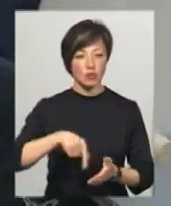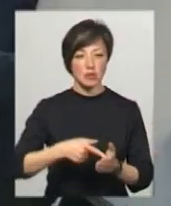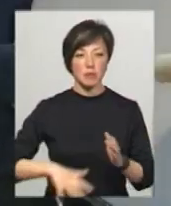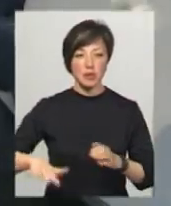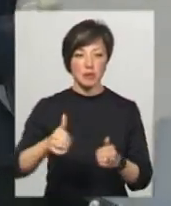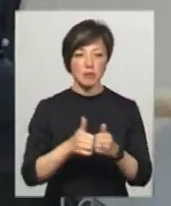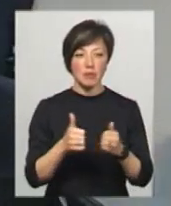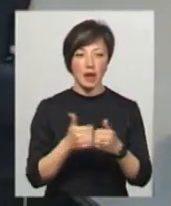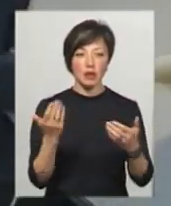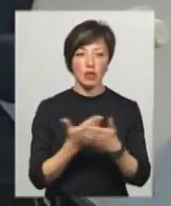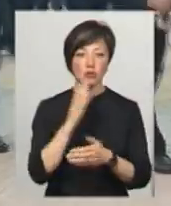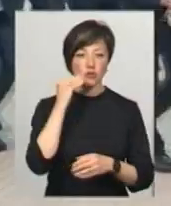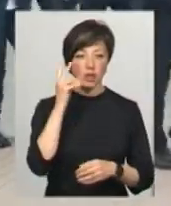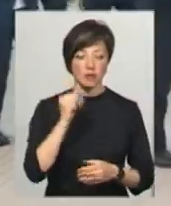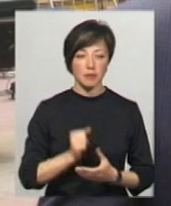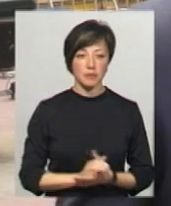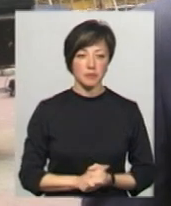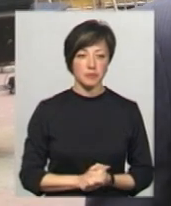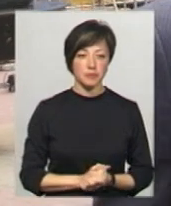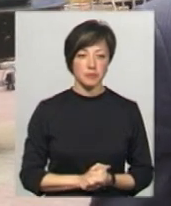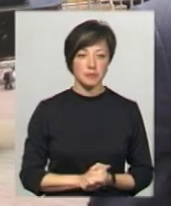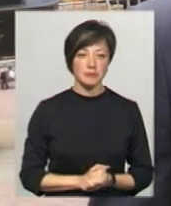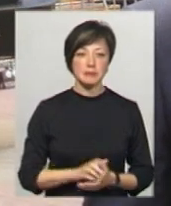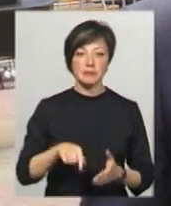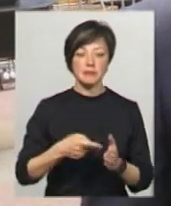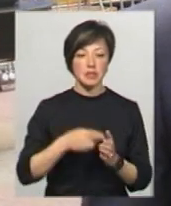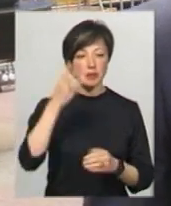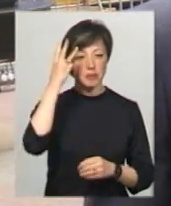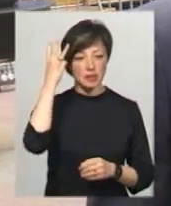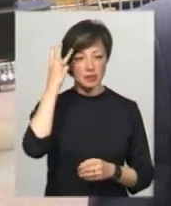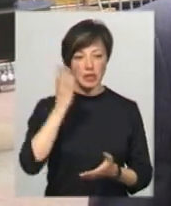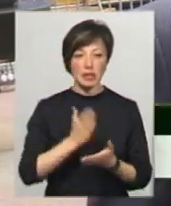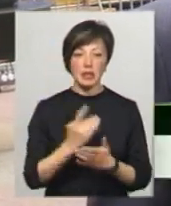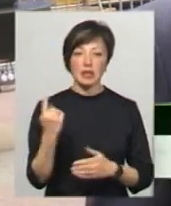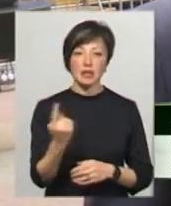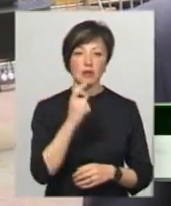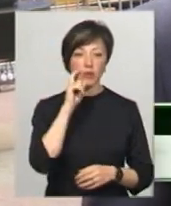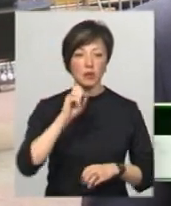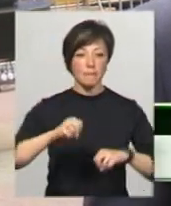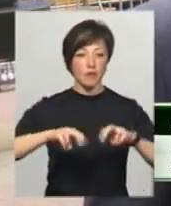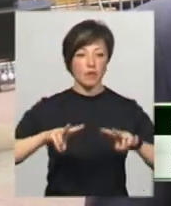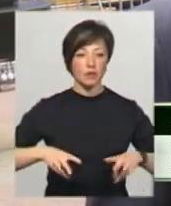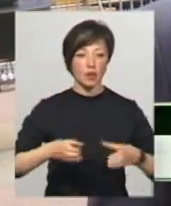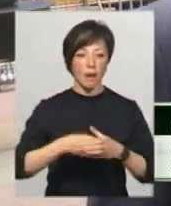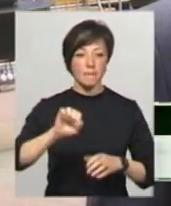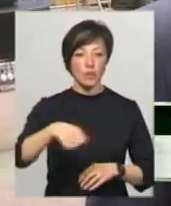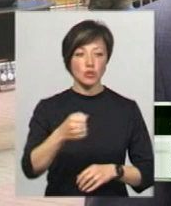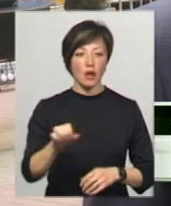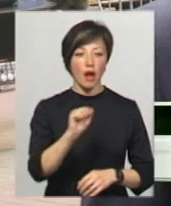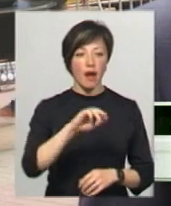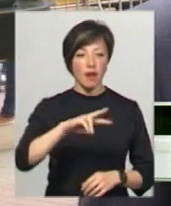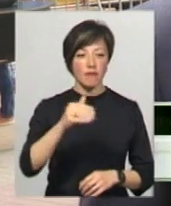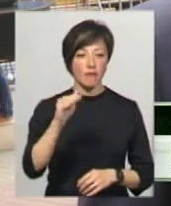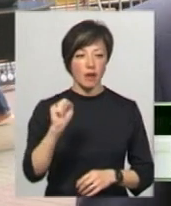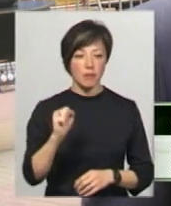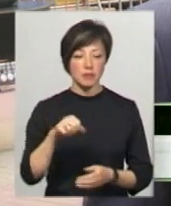майданчику біля кінотеатру Шевченка. В місті Хмельницькому є єдиний в Україні професійний колектив мажореток «Альфа», який